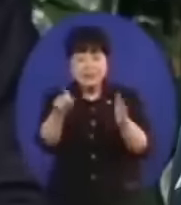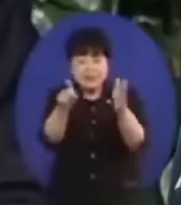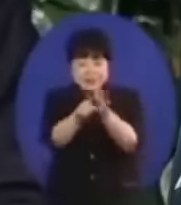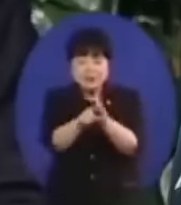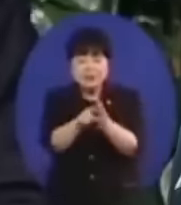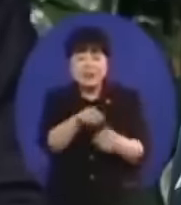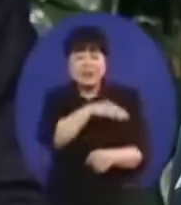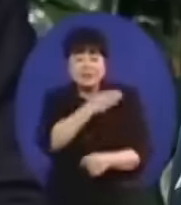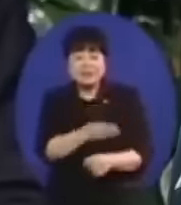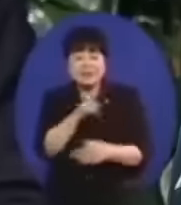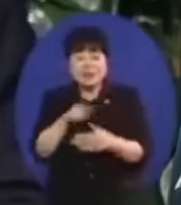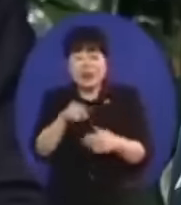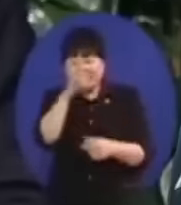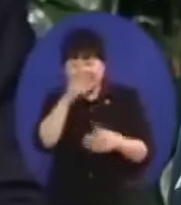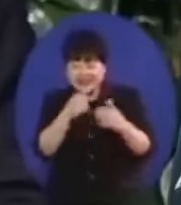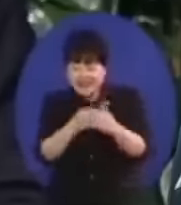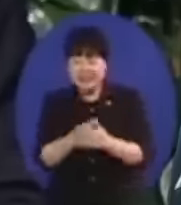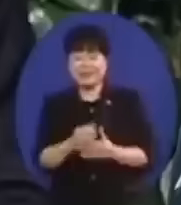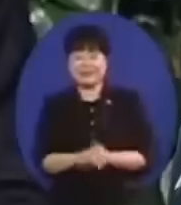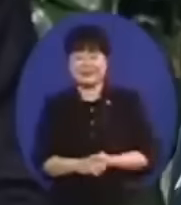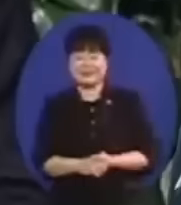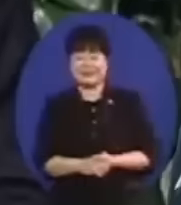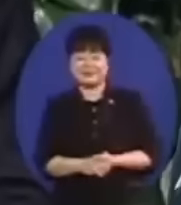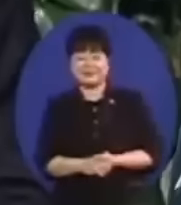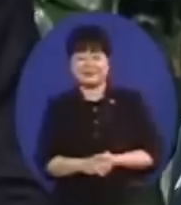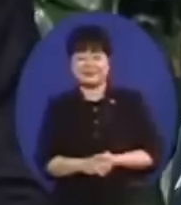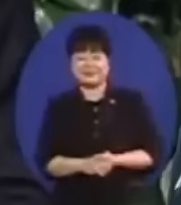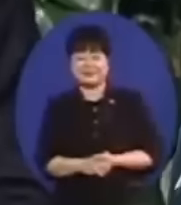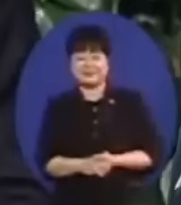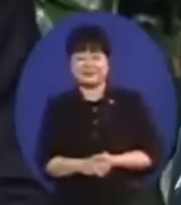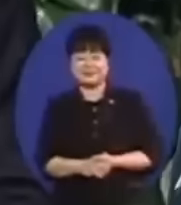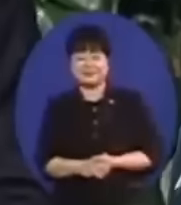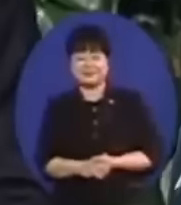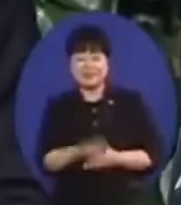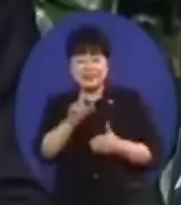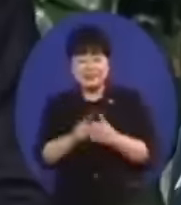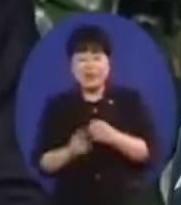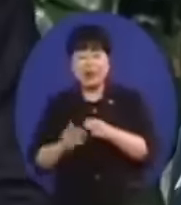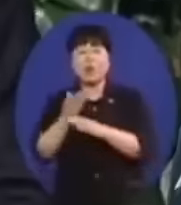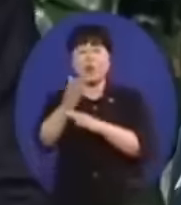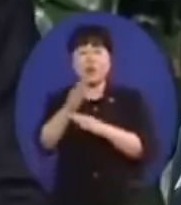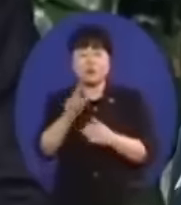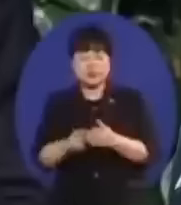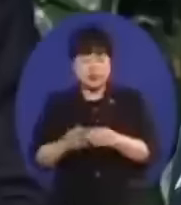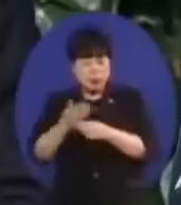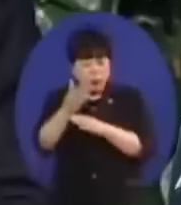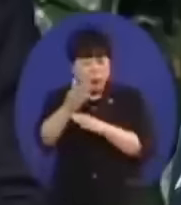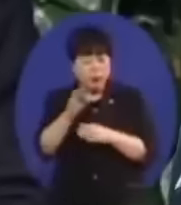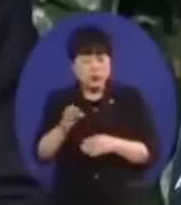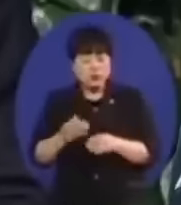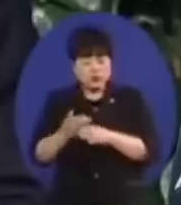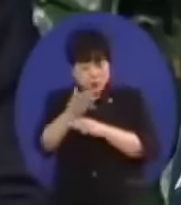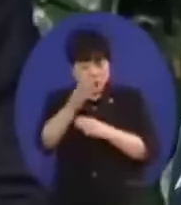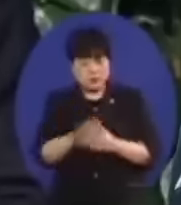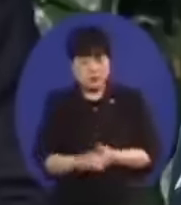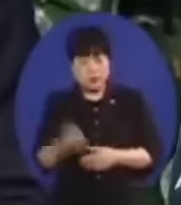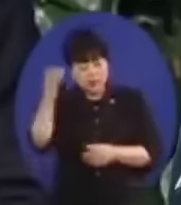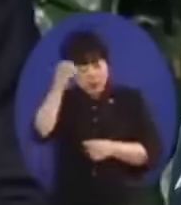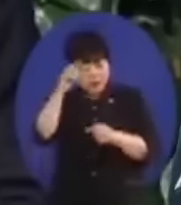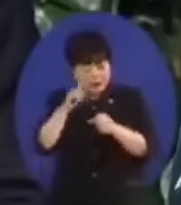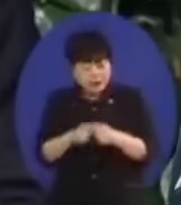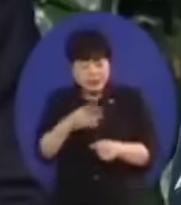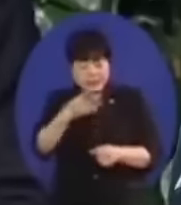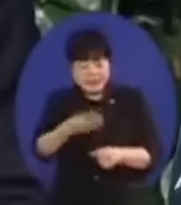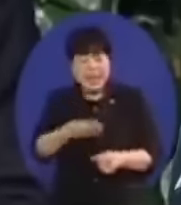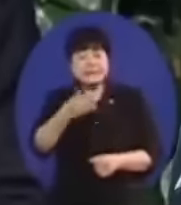수 있는 능력을 마음속에 가지고 있는 것입니다. 무한한 시간, 공간, 보이지 않은 물질, 영적인